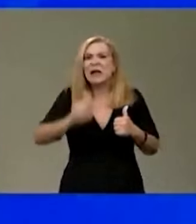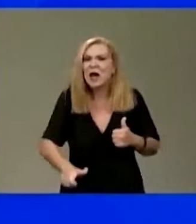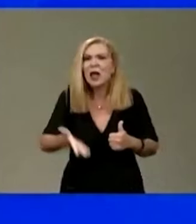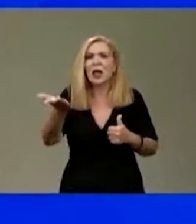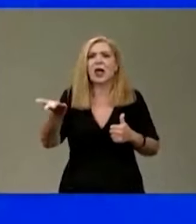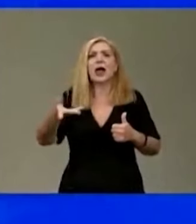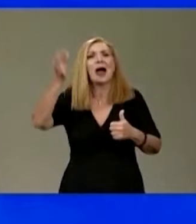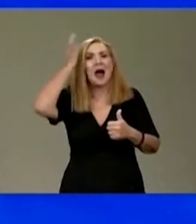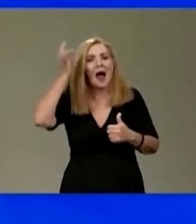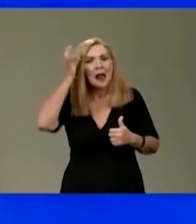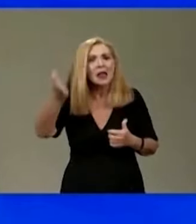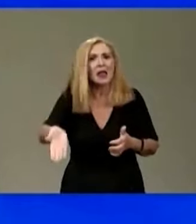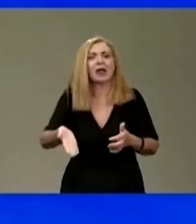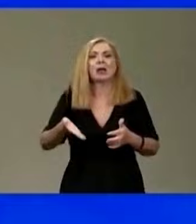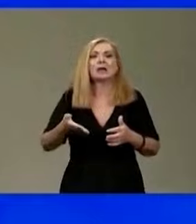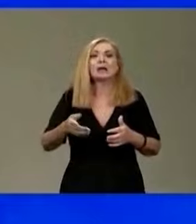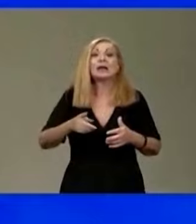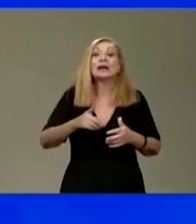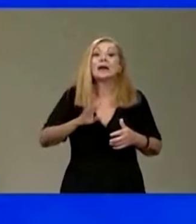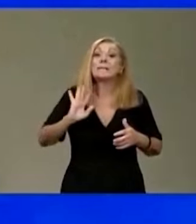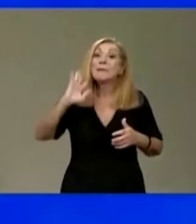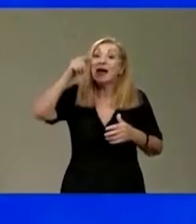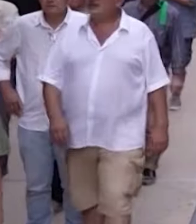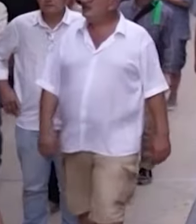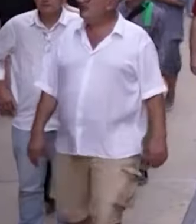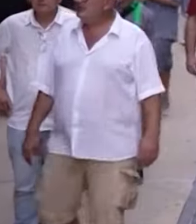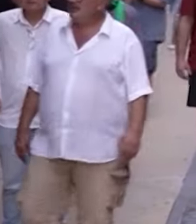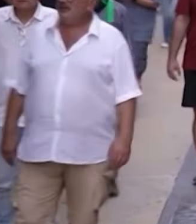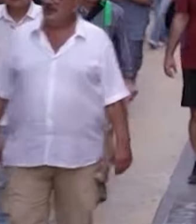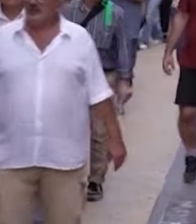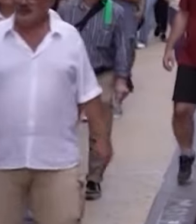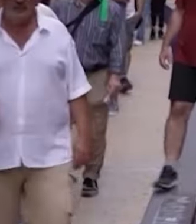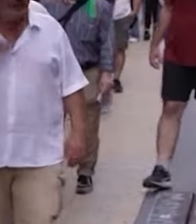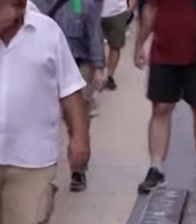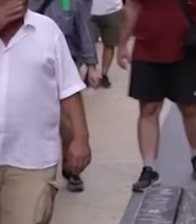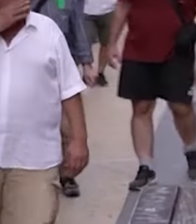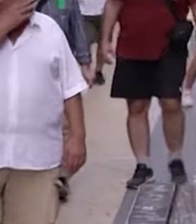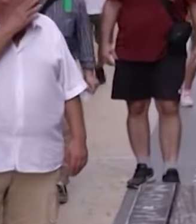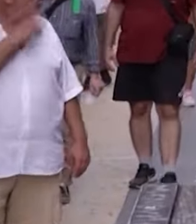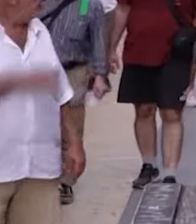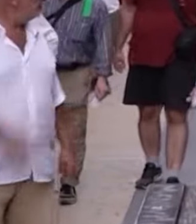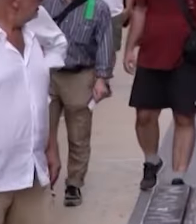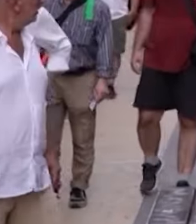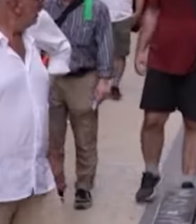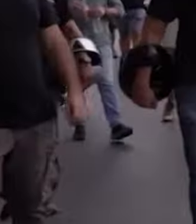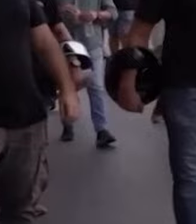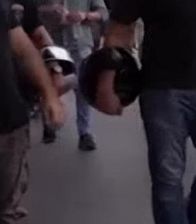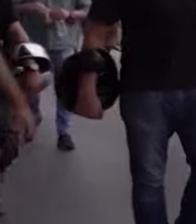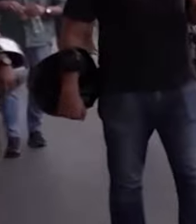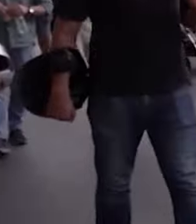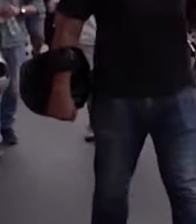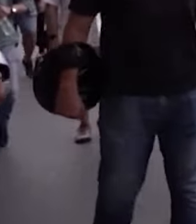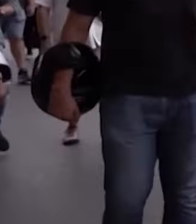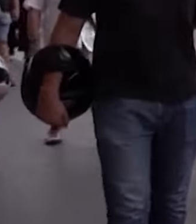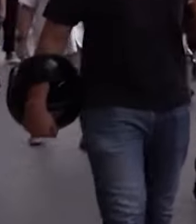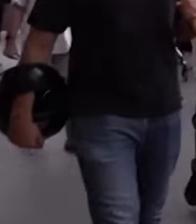zhvillimit, po aqërë ndësishme është edhe rrishmëndarja e saje balansuar. Greqia për rrimë këmbët ende nga një kriz borgji që fshiu gati një